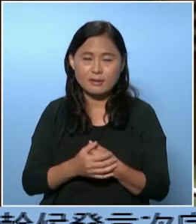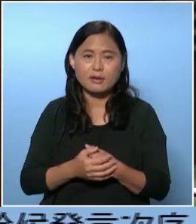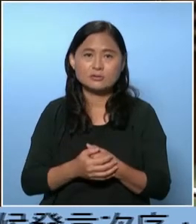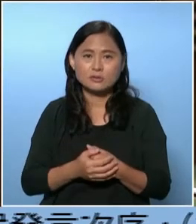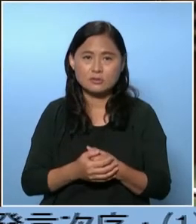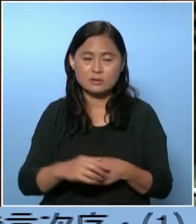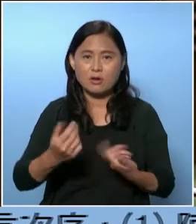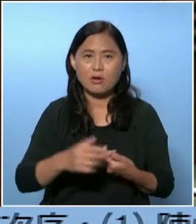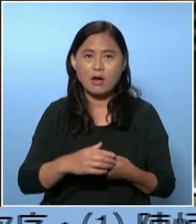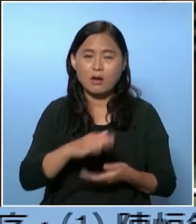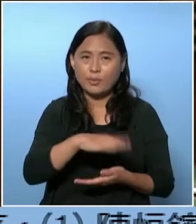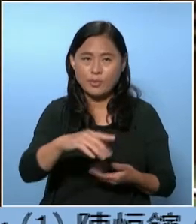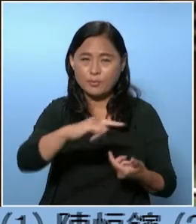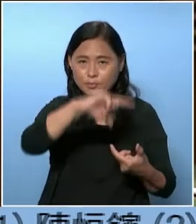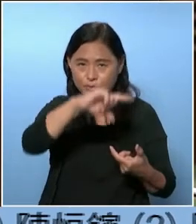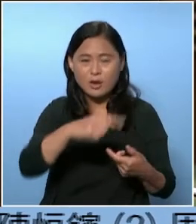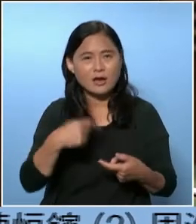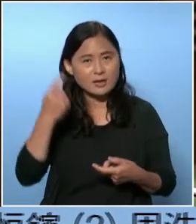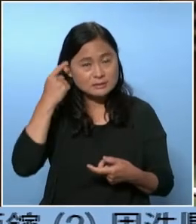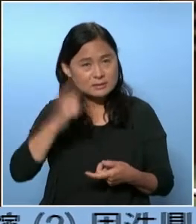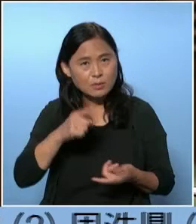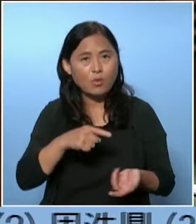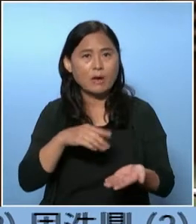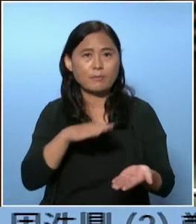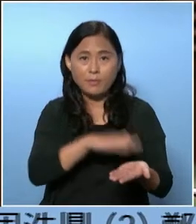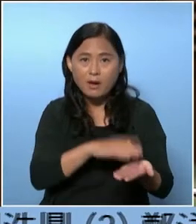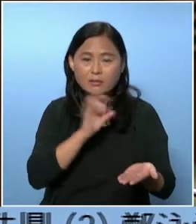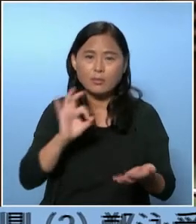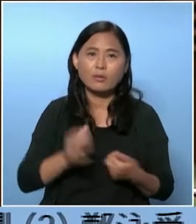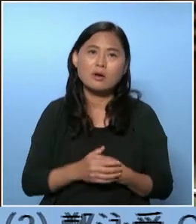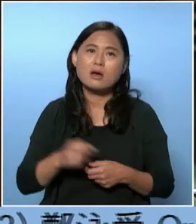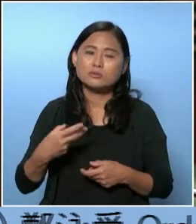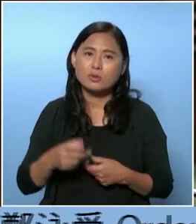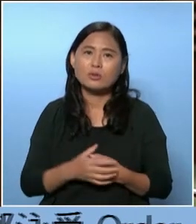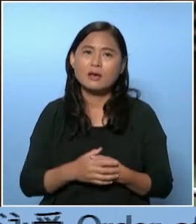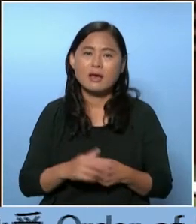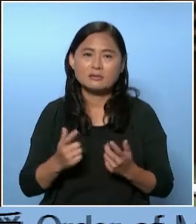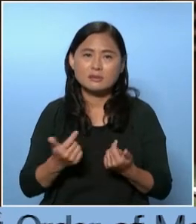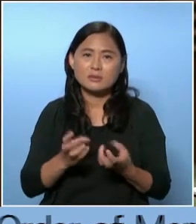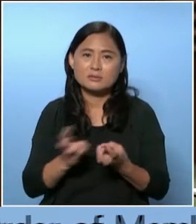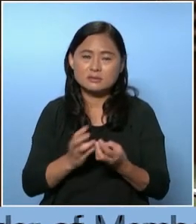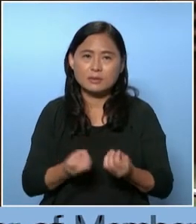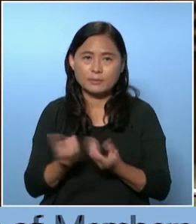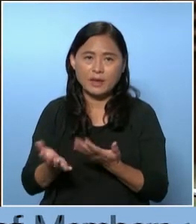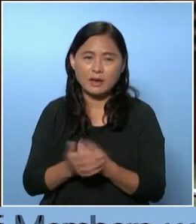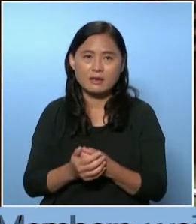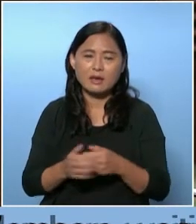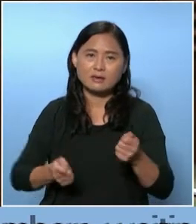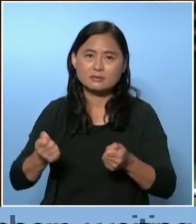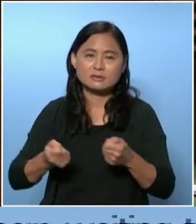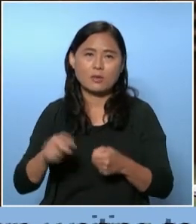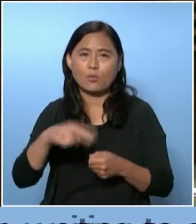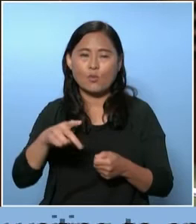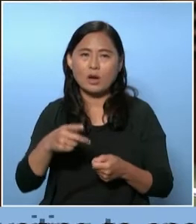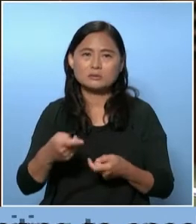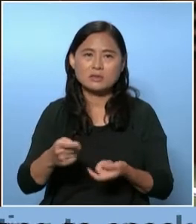的泊車位是否被佔用，以及提供適時的資訊，協助駕駛者尋找空置泊車